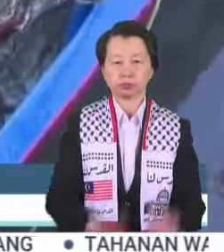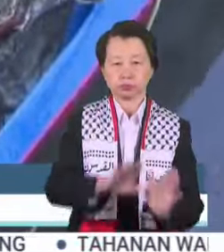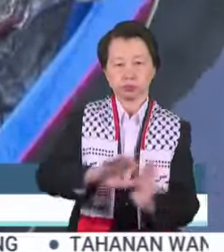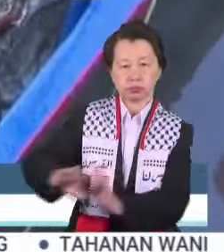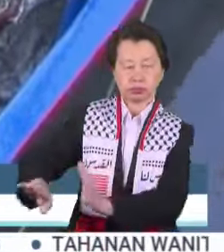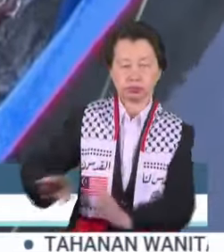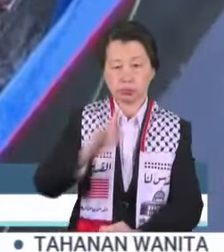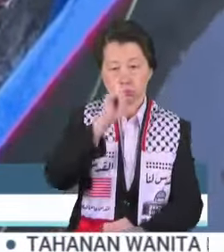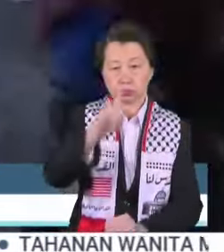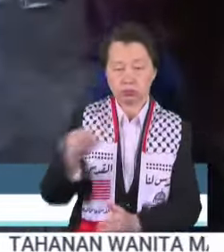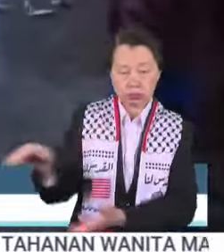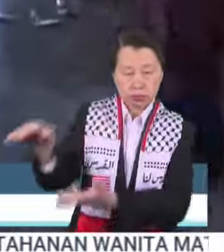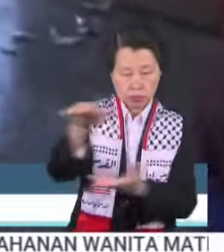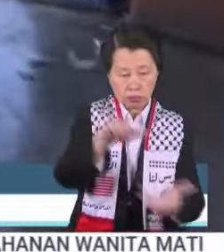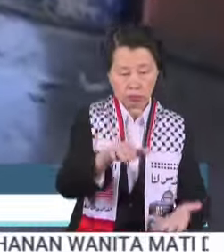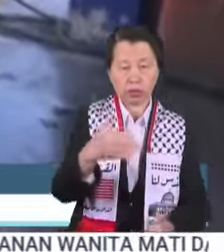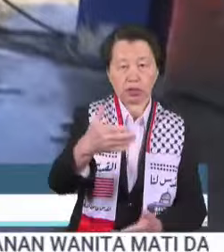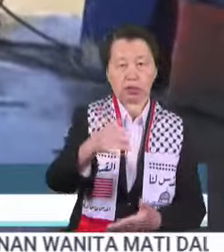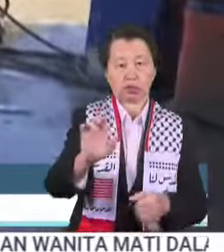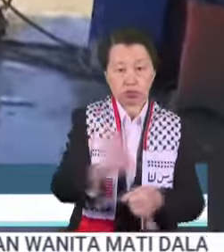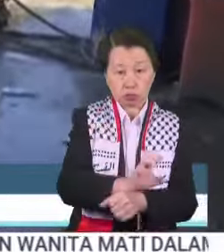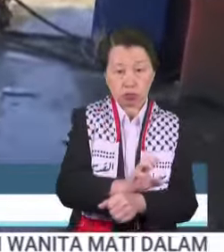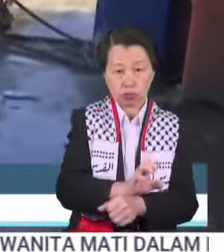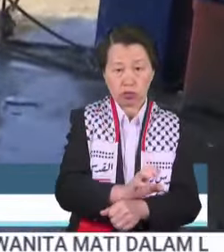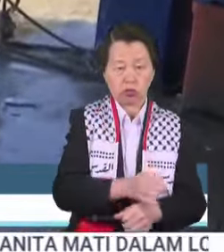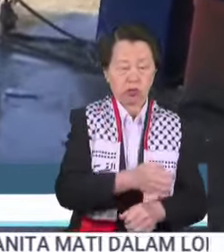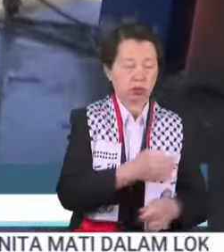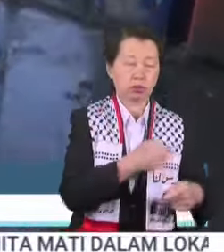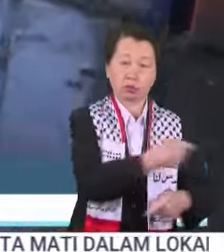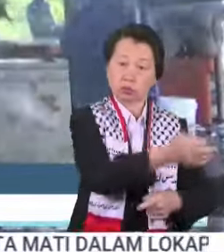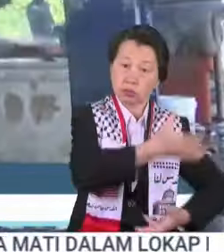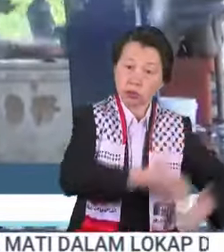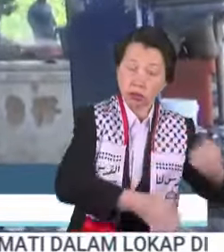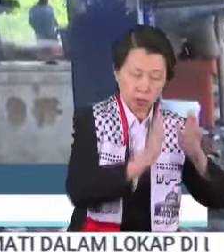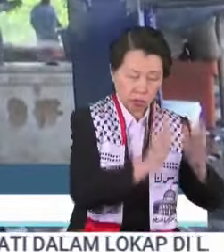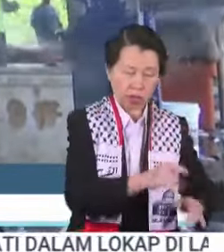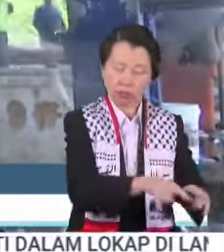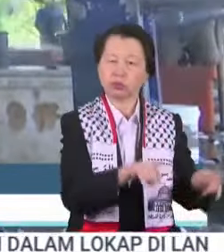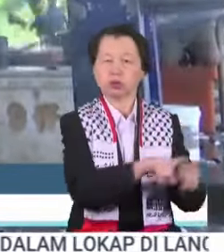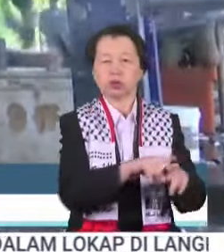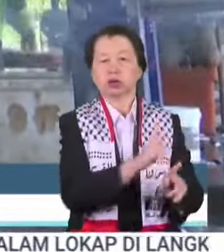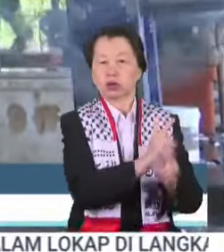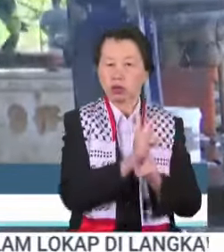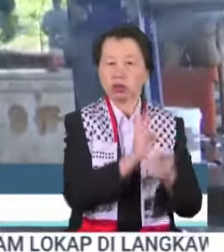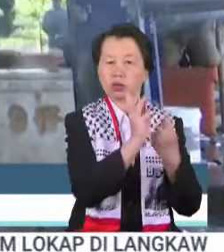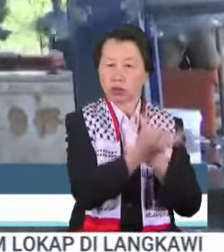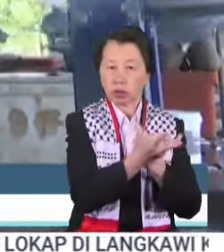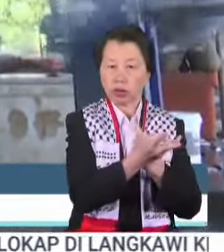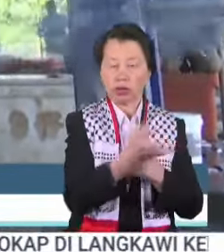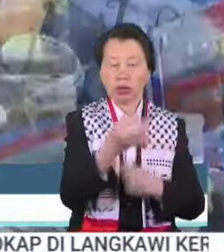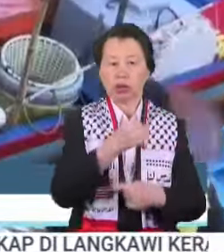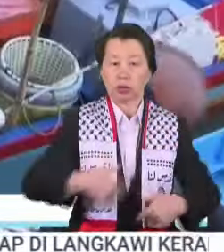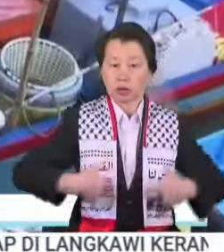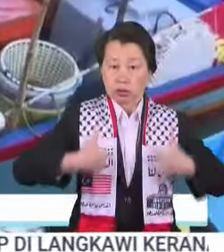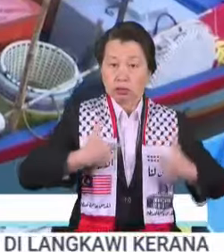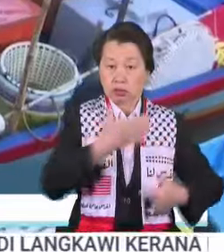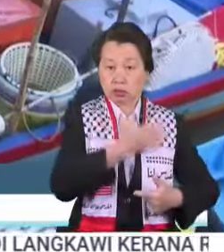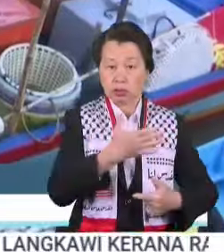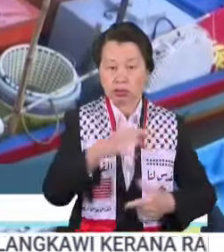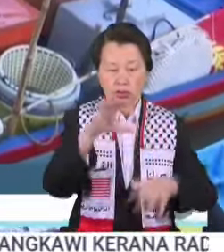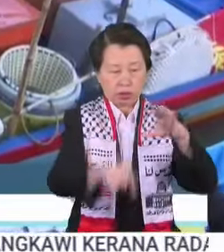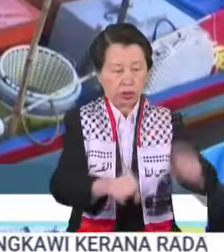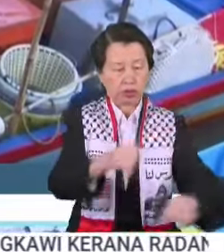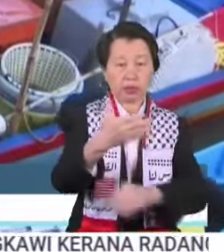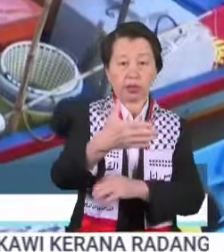Selain memastikan bekalan ikan yang stabil, aspek kebajikan nelayan juga sentiasa diberi keutamaan. Elaun sara hidup, insentif